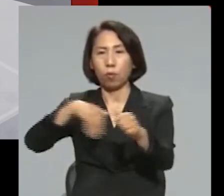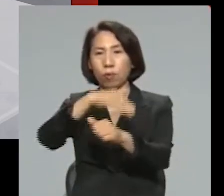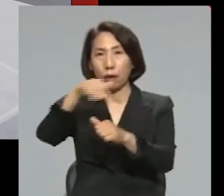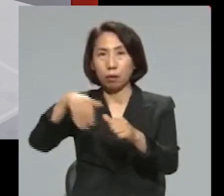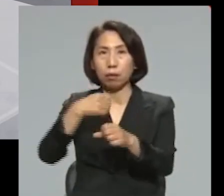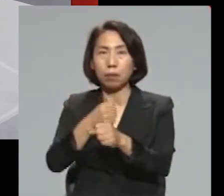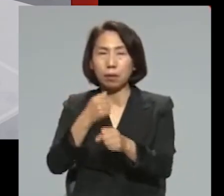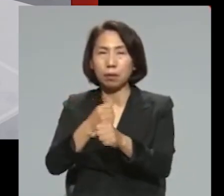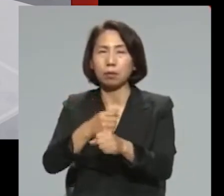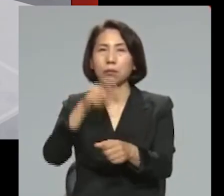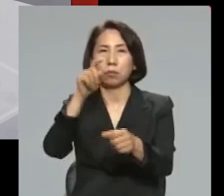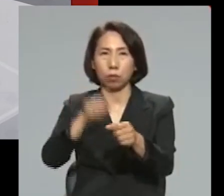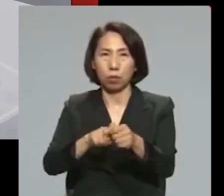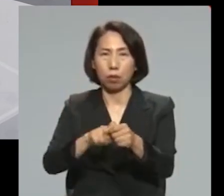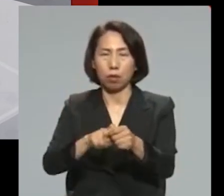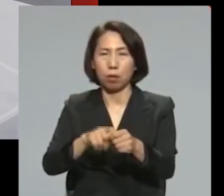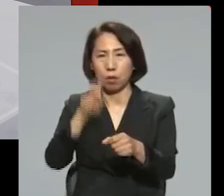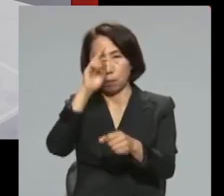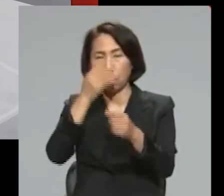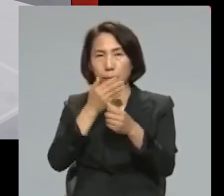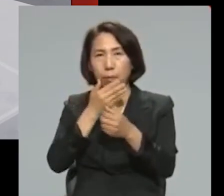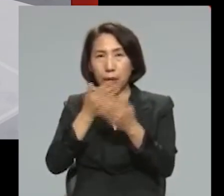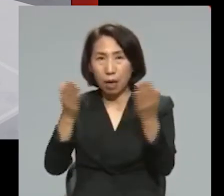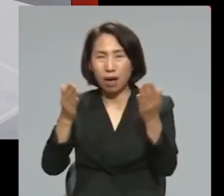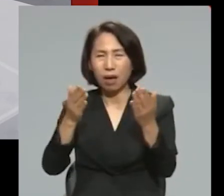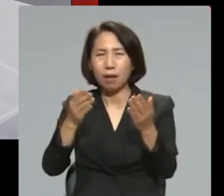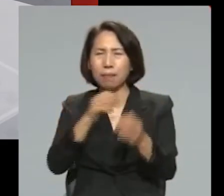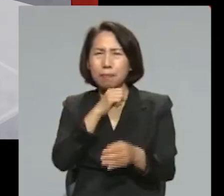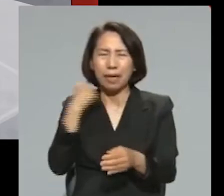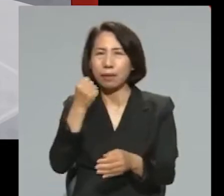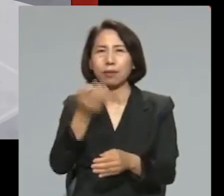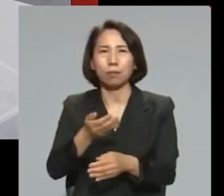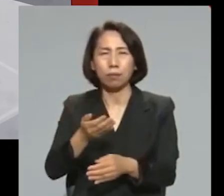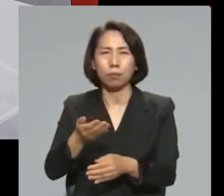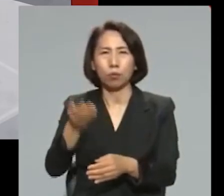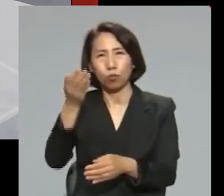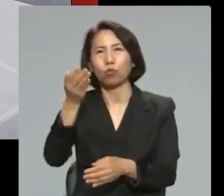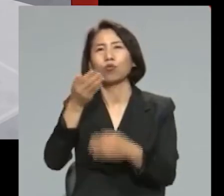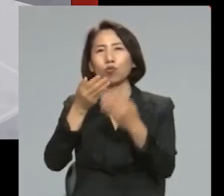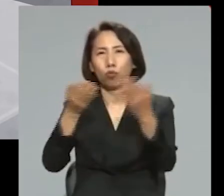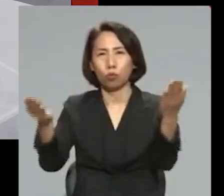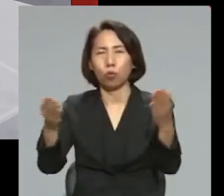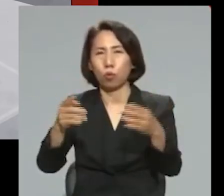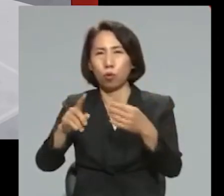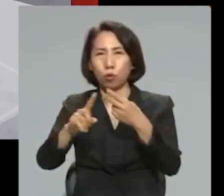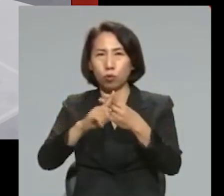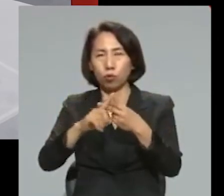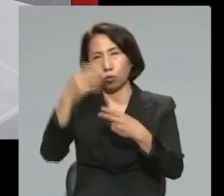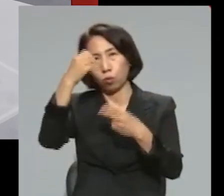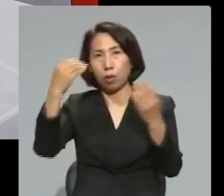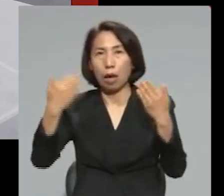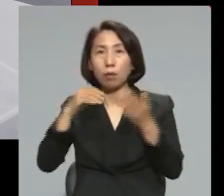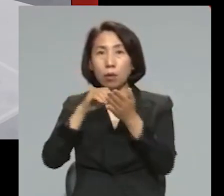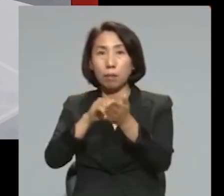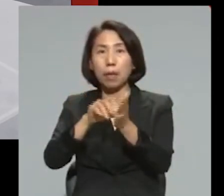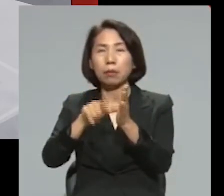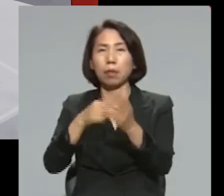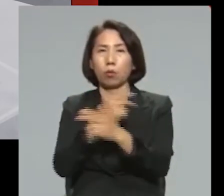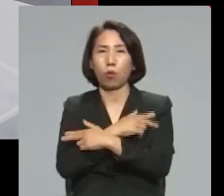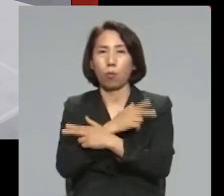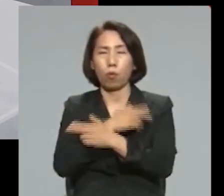위해서 무상급식을 질을 높이고 중고교 입학생에게 교복도 무상으로